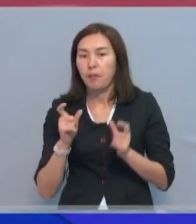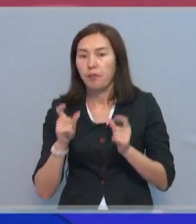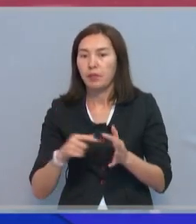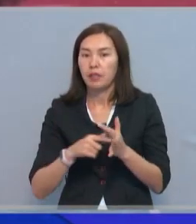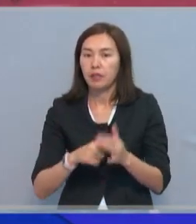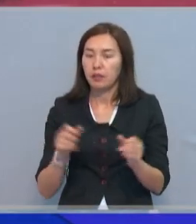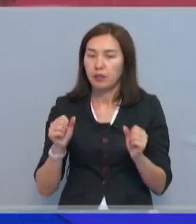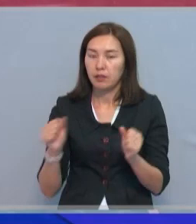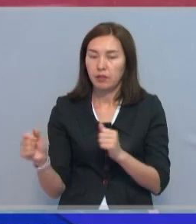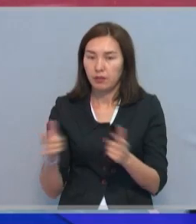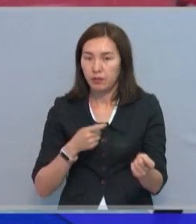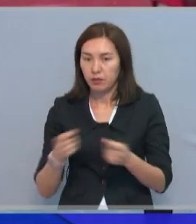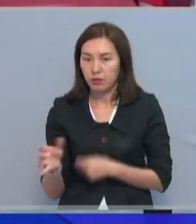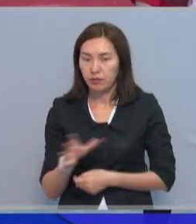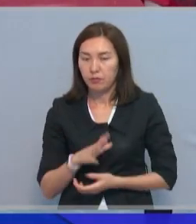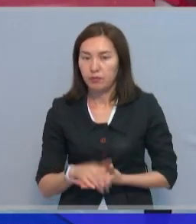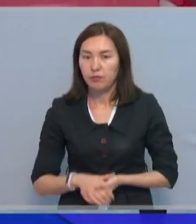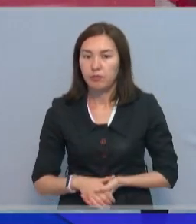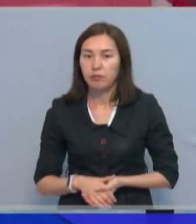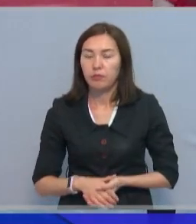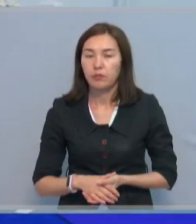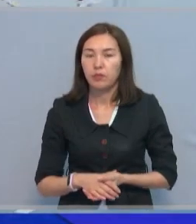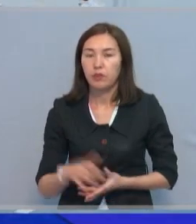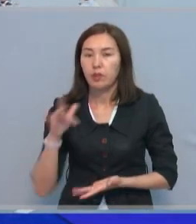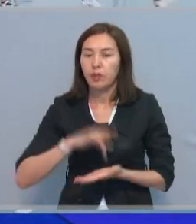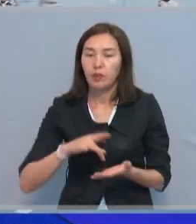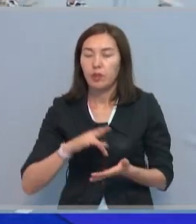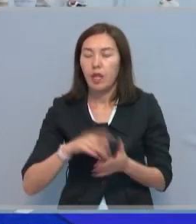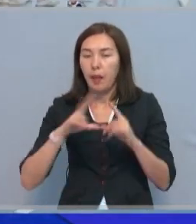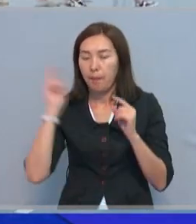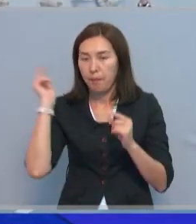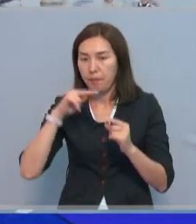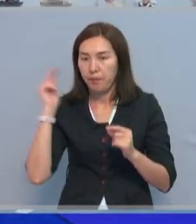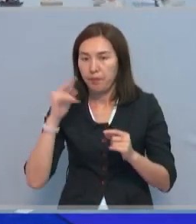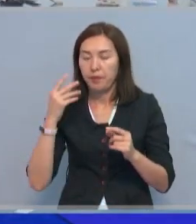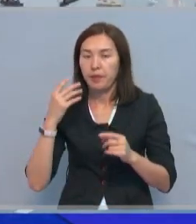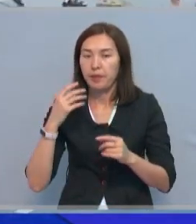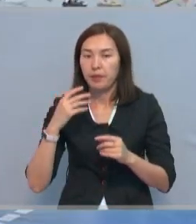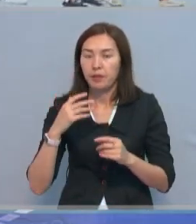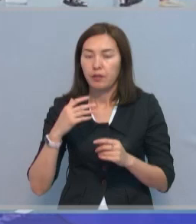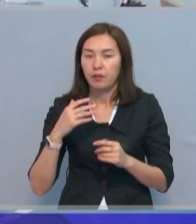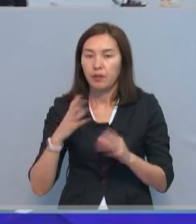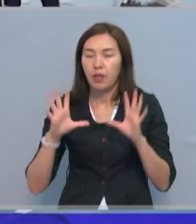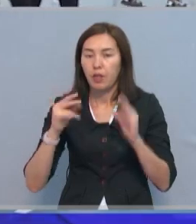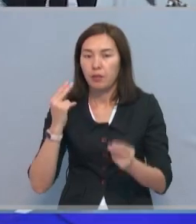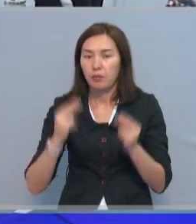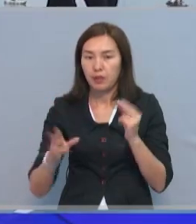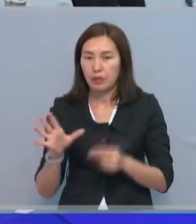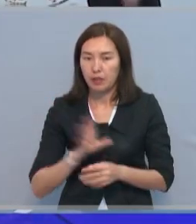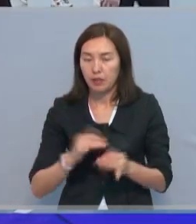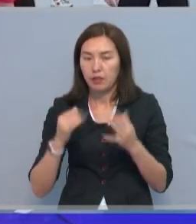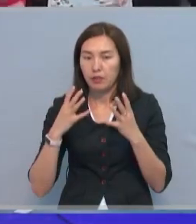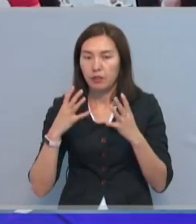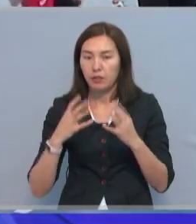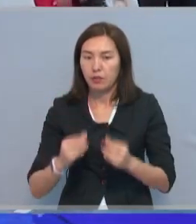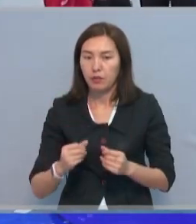карантиндік талаптарға сай ұйымдастырылған. Қаламыздағы мектептердің аралында волейболдан жарыс өтіп жатыр қазіргі